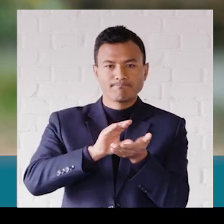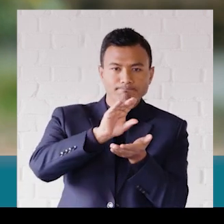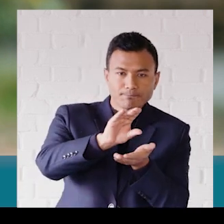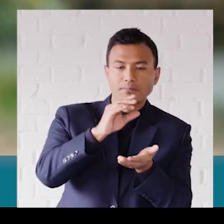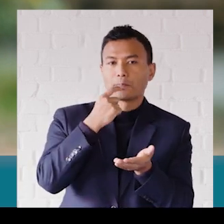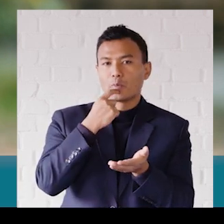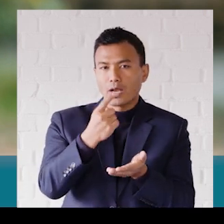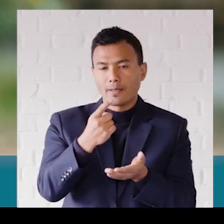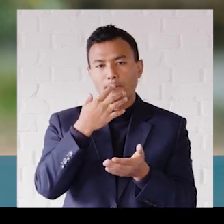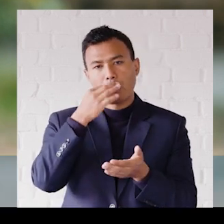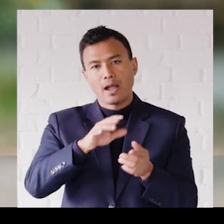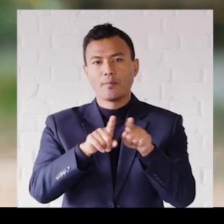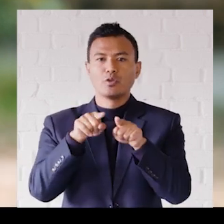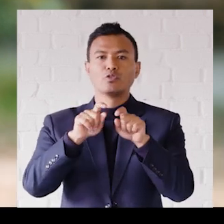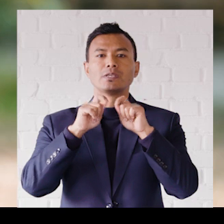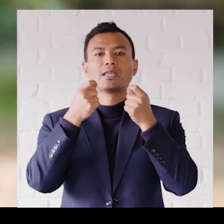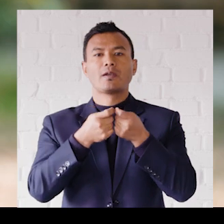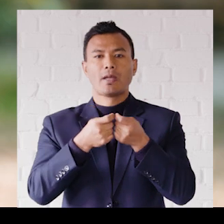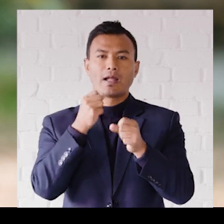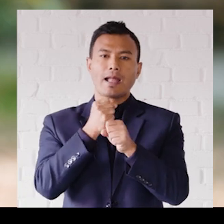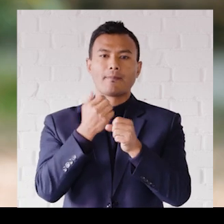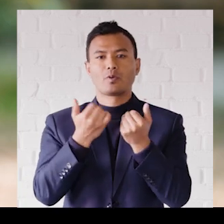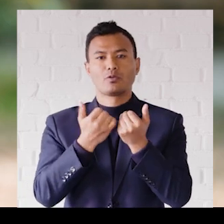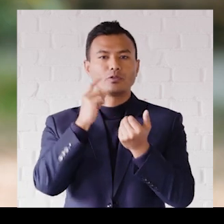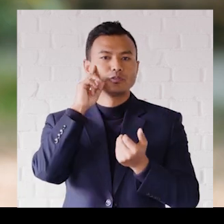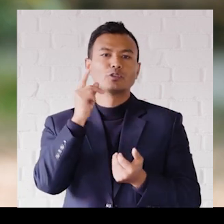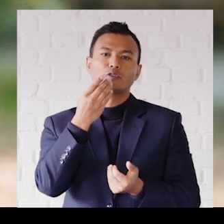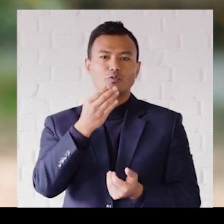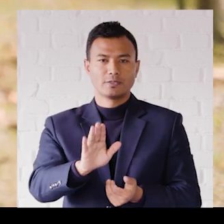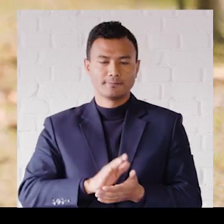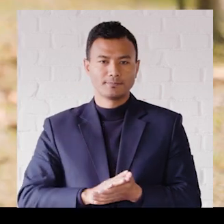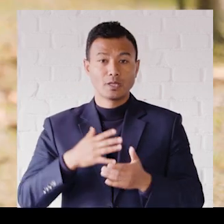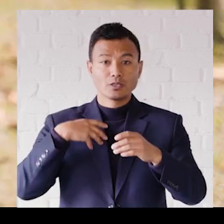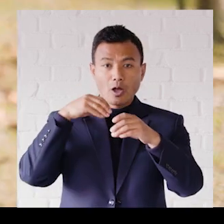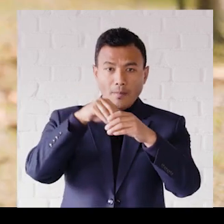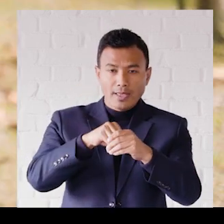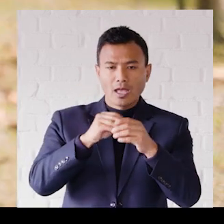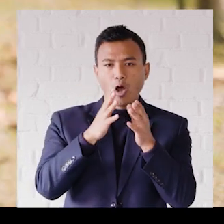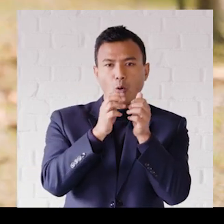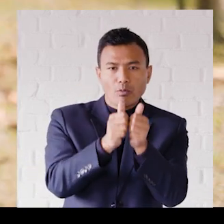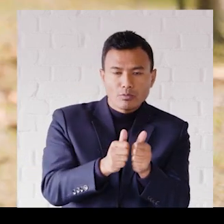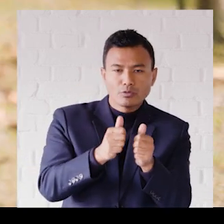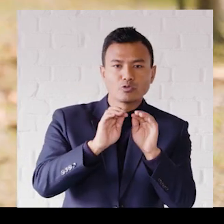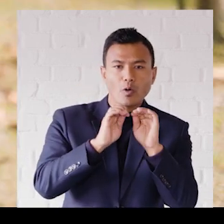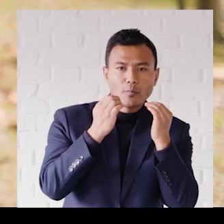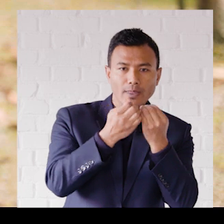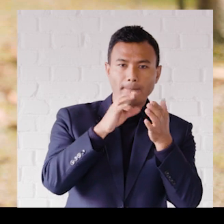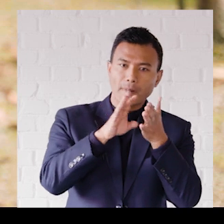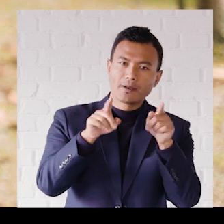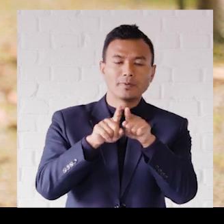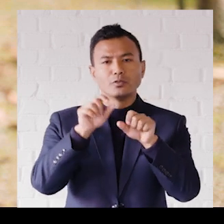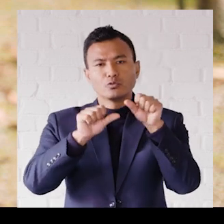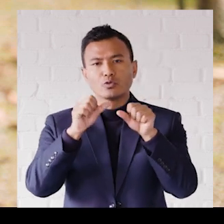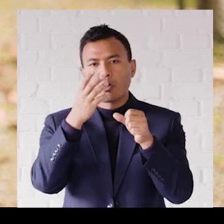चाहिँ छुट्याइयो भने पक्कै पनि यो क्षेत्रमा काम गर्न चाहिँ सजिलो हुन्छ। सहभागिता चाहिँ मार्जिनलाइज